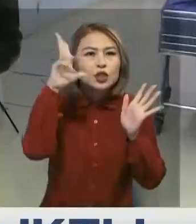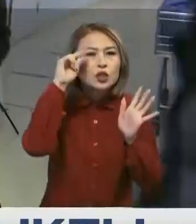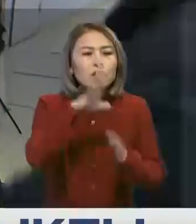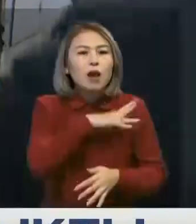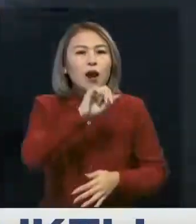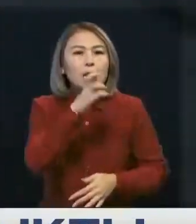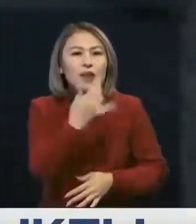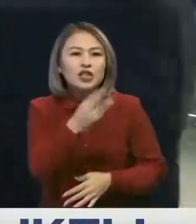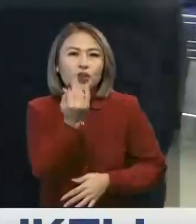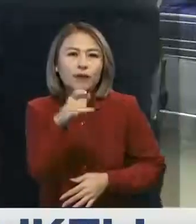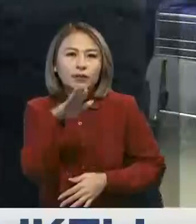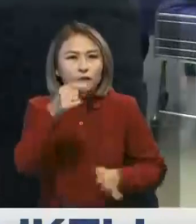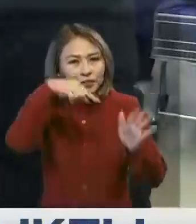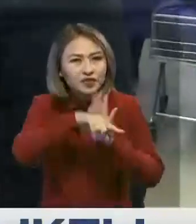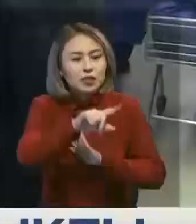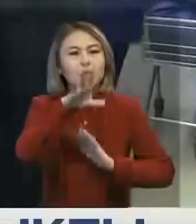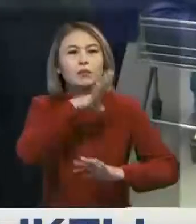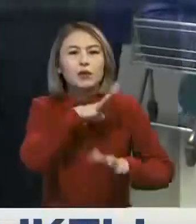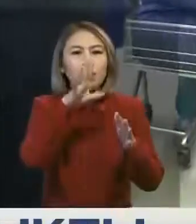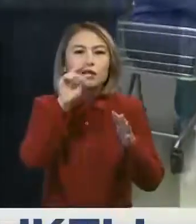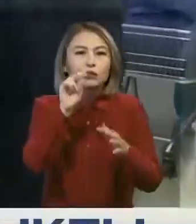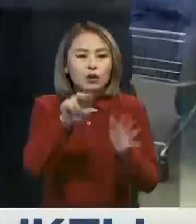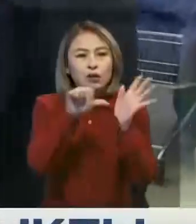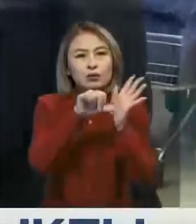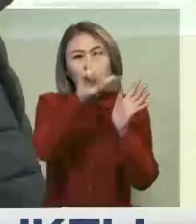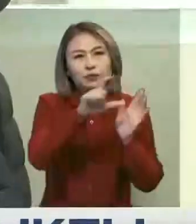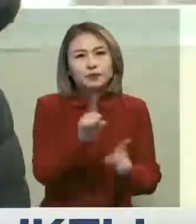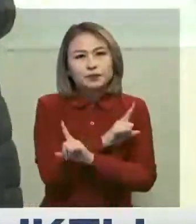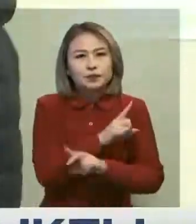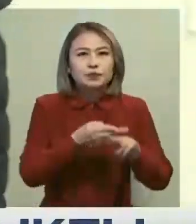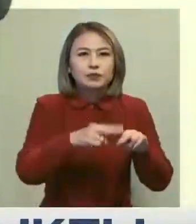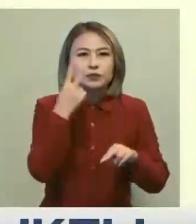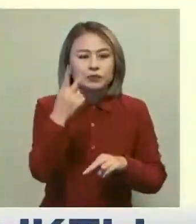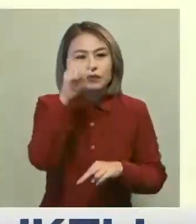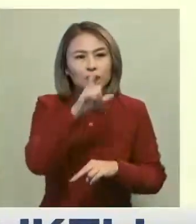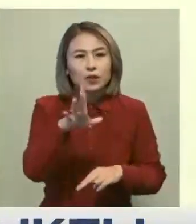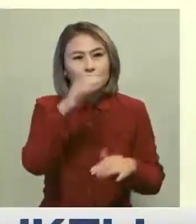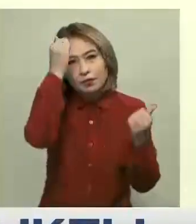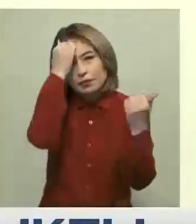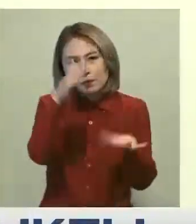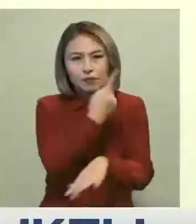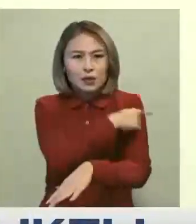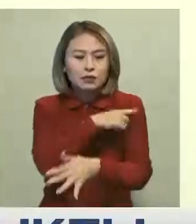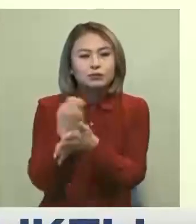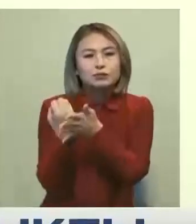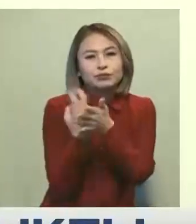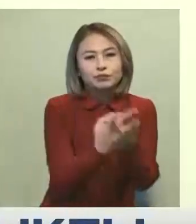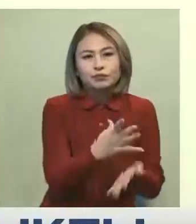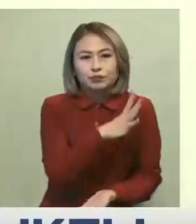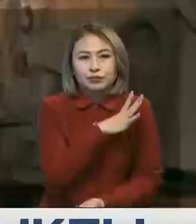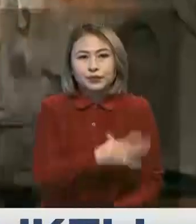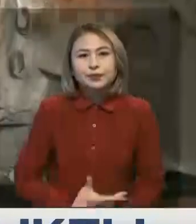Абай шахтасында апат болып 6 кенші көз жұмған еді. Енді 2 кенші ес-түссіз ауруханаға жеткізілген болатын.